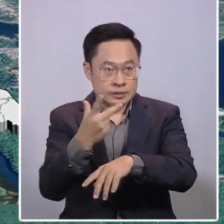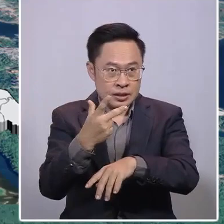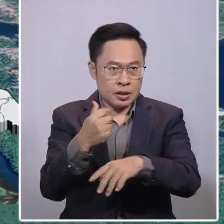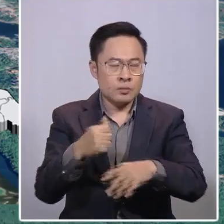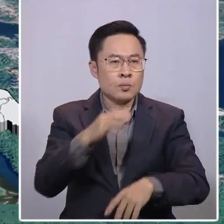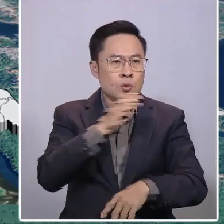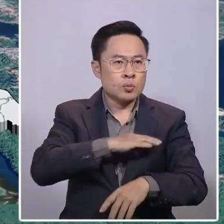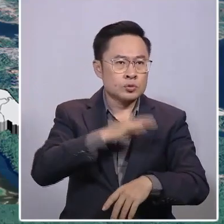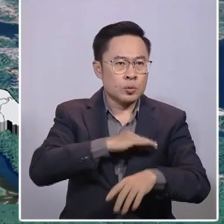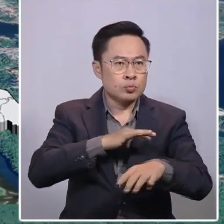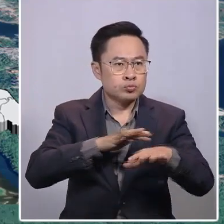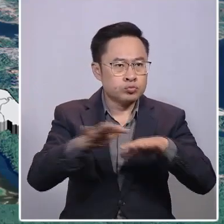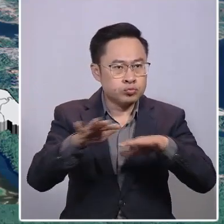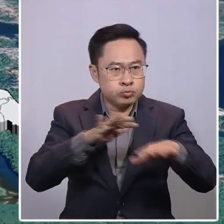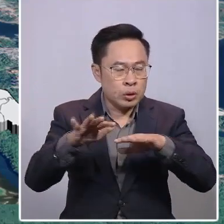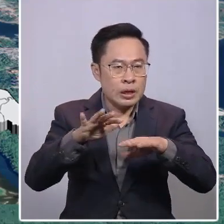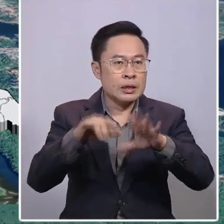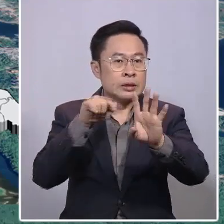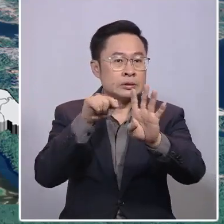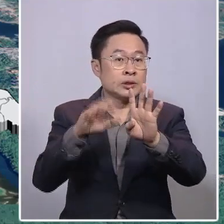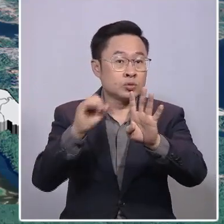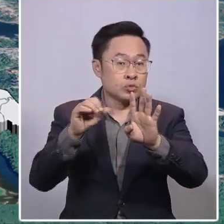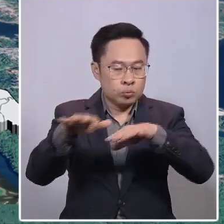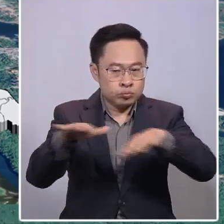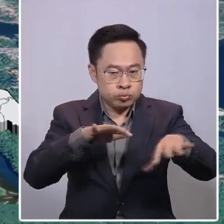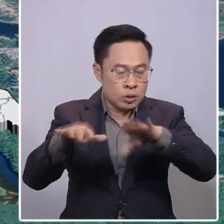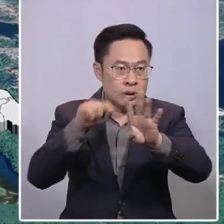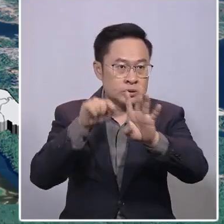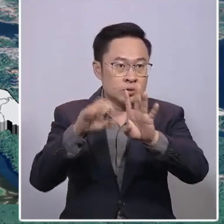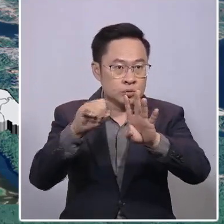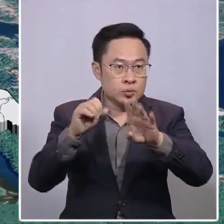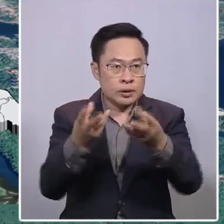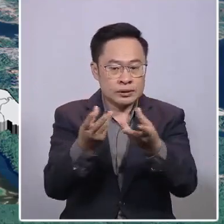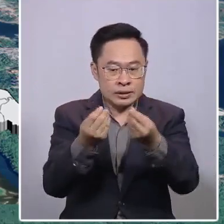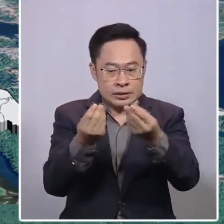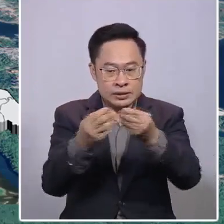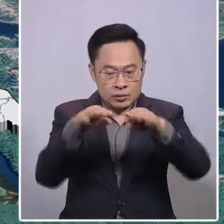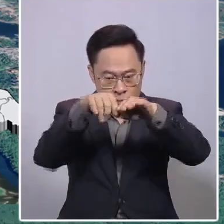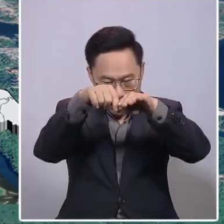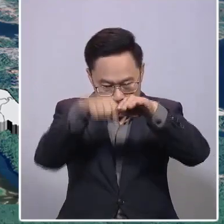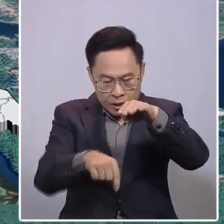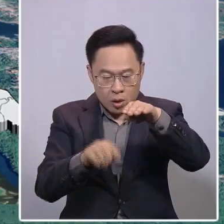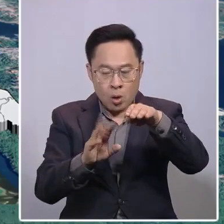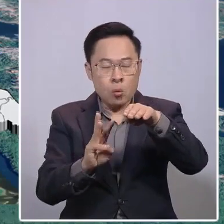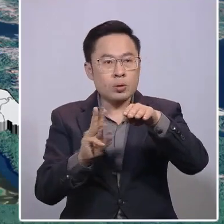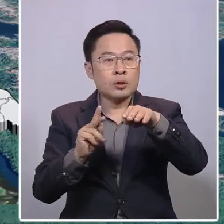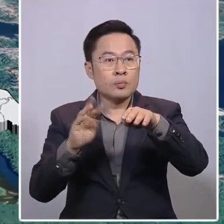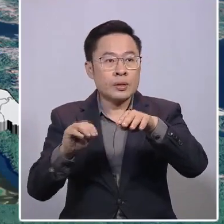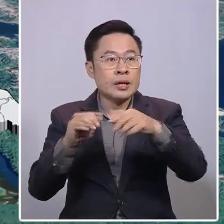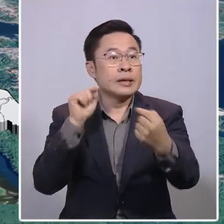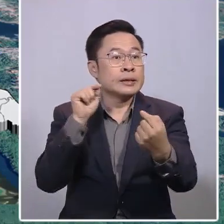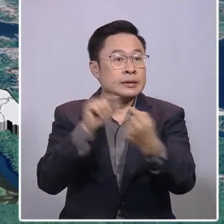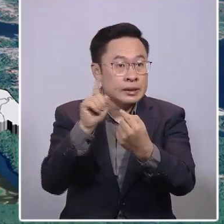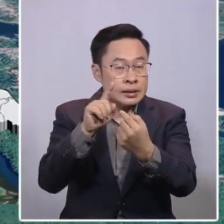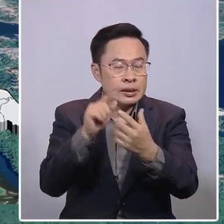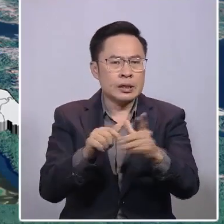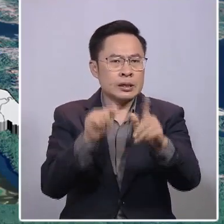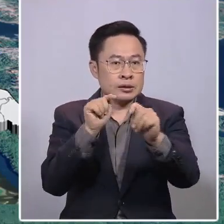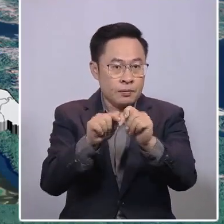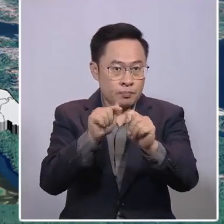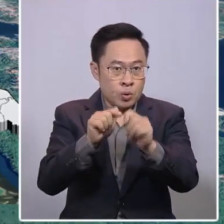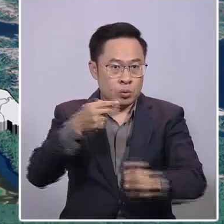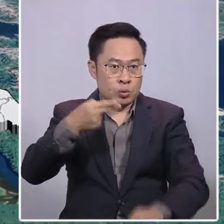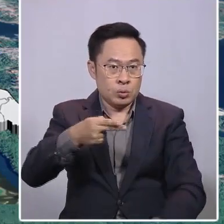ไหวนะครับว่าเกิดแผ่นดินไหวขนาด4ริกเตอร์ความลึกเนี่ย6กิโลเมตรในพื้นที่ตำบลหนองลูอำเภอสังขละบุ